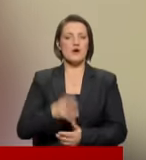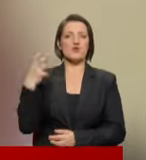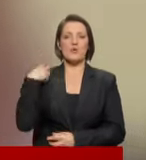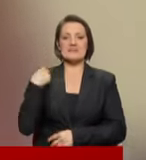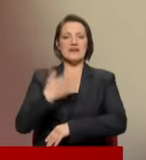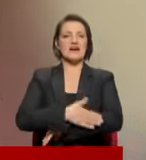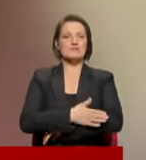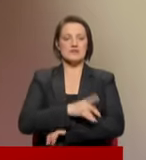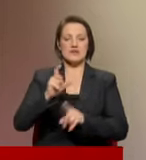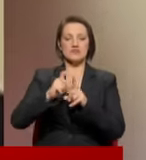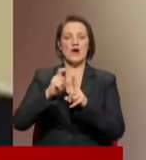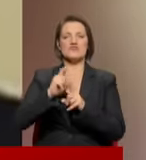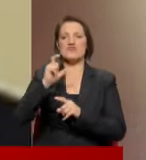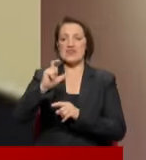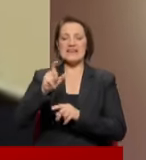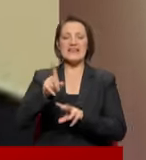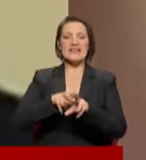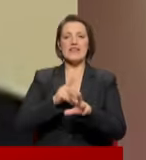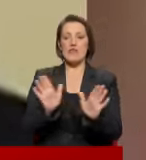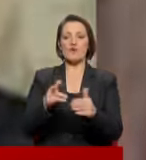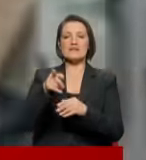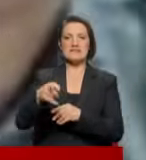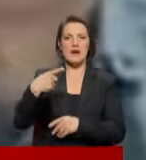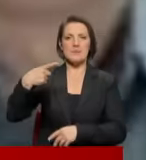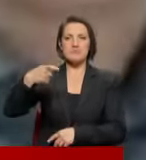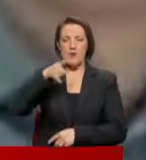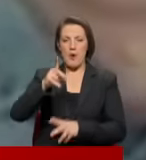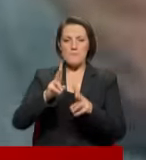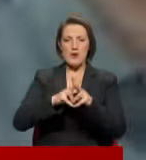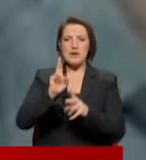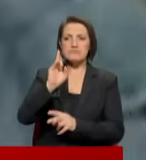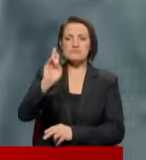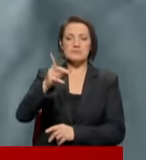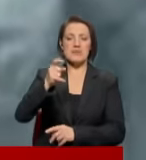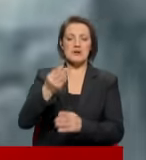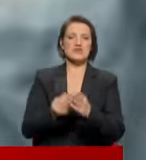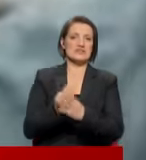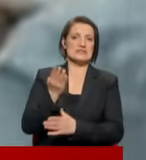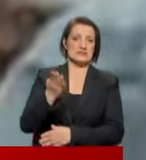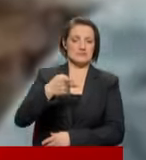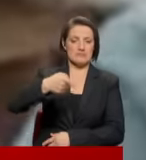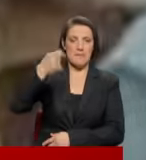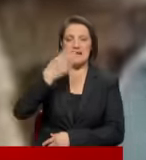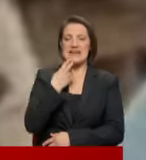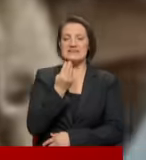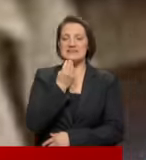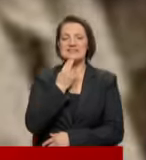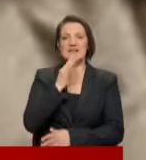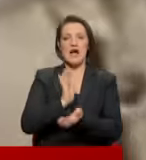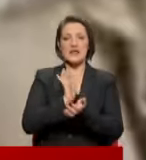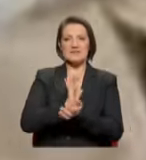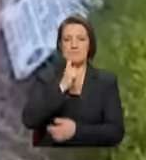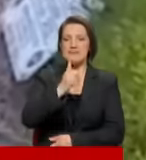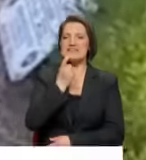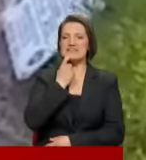Komiser yardımcısı Doğan Can yeğenin odasındaydı. Kurşun da o polisin tabancasından çıkmıştı. Genç kızın ailesi